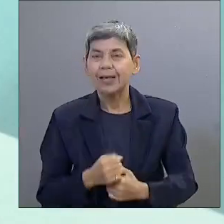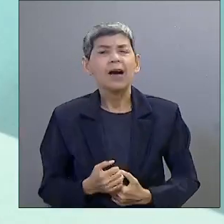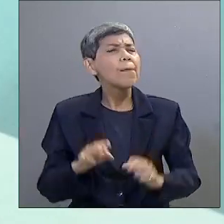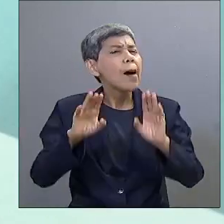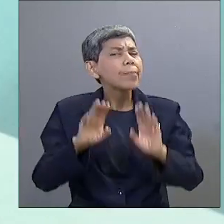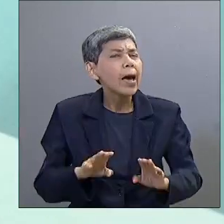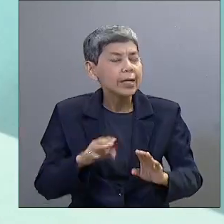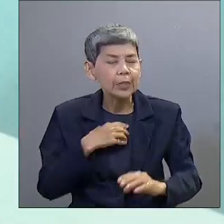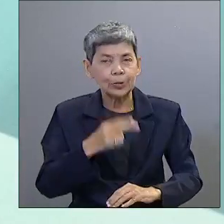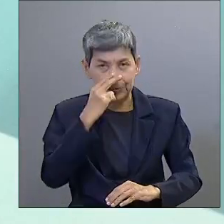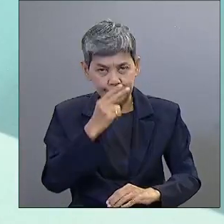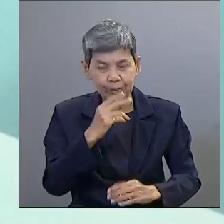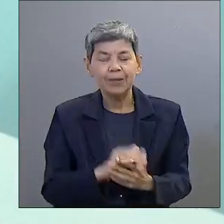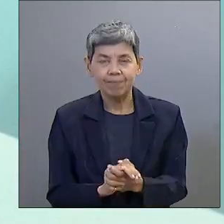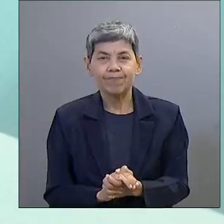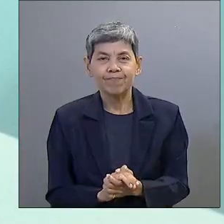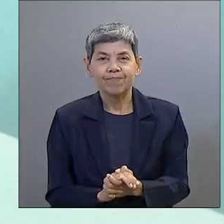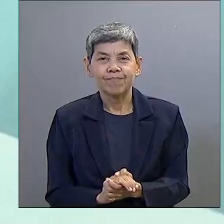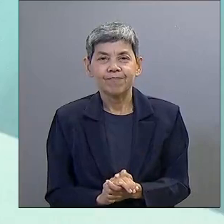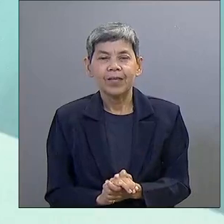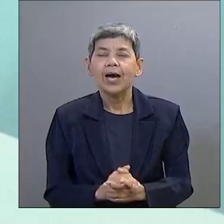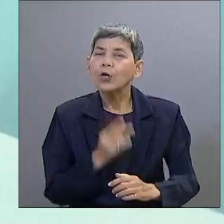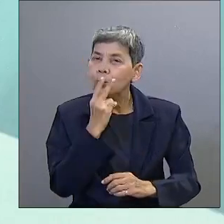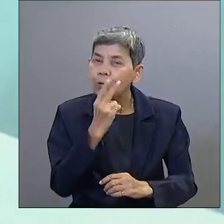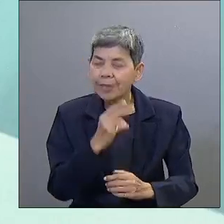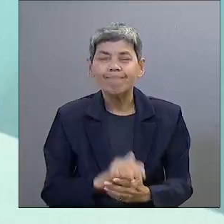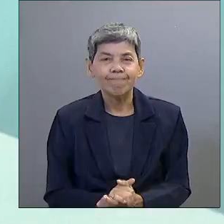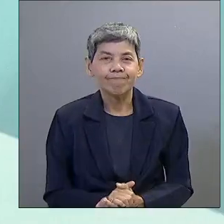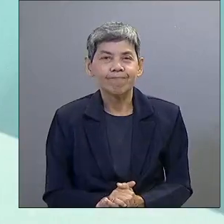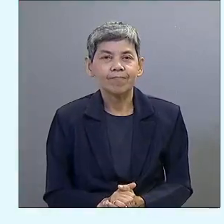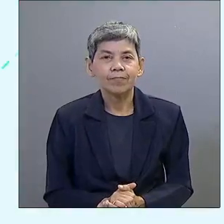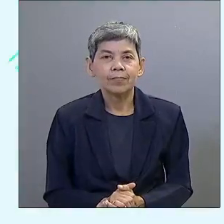เป็นอย่างไรไปตลอดทัวร์หัวกะทิกับน้องกะทิแขนภาสากิจรุ่งเรืองค่ะ